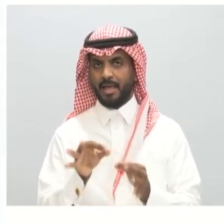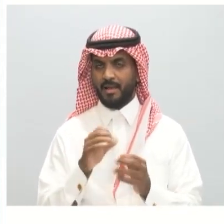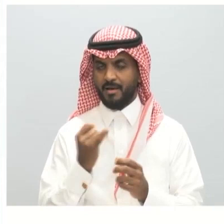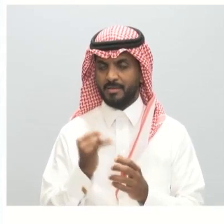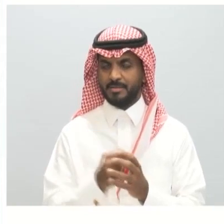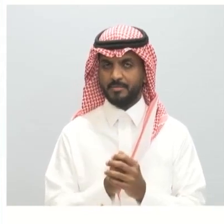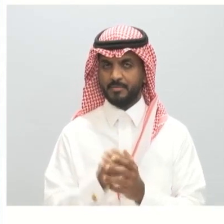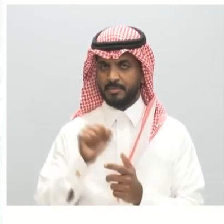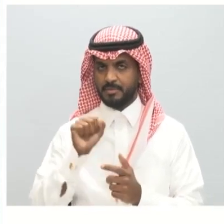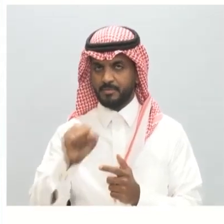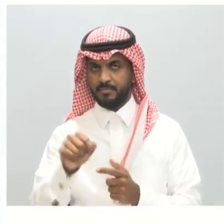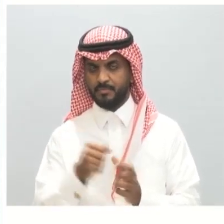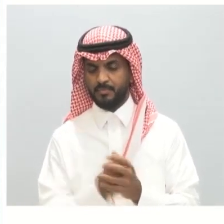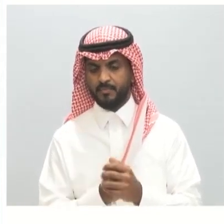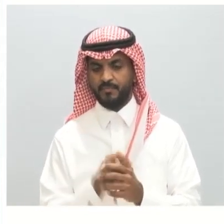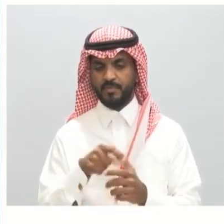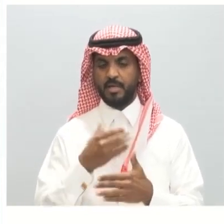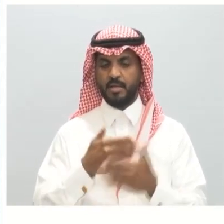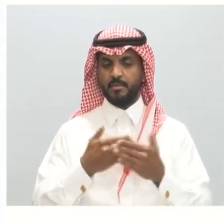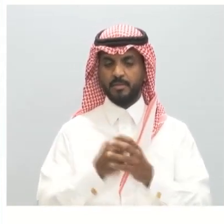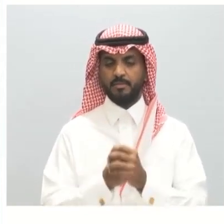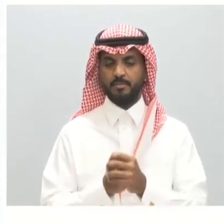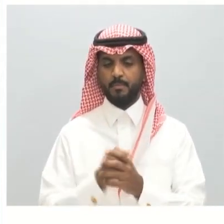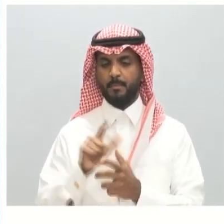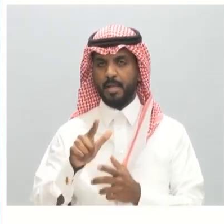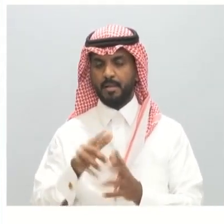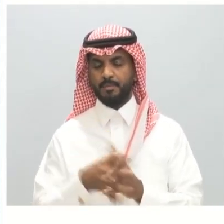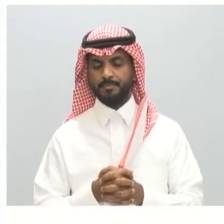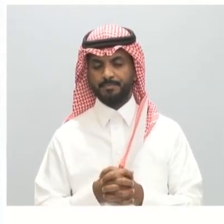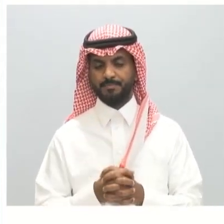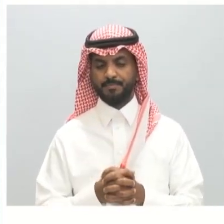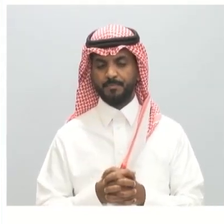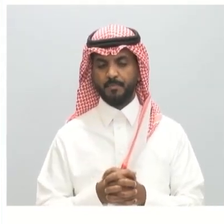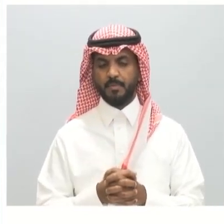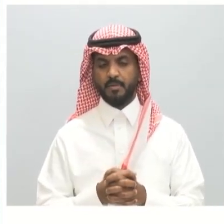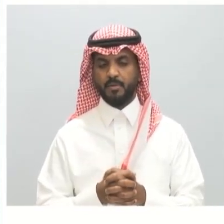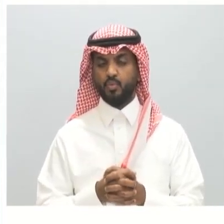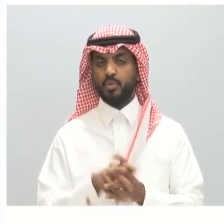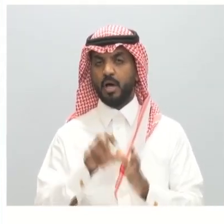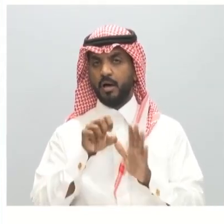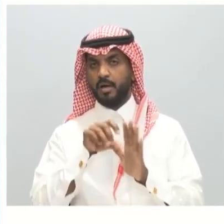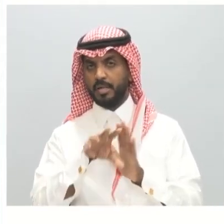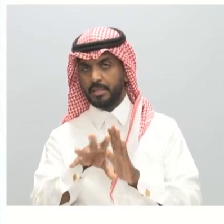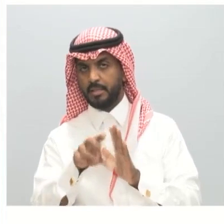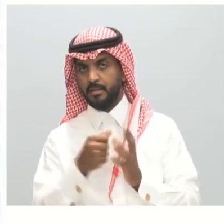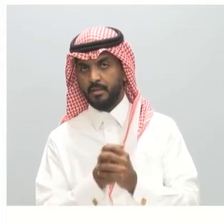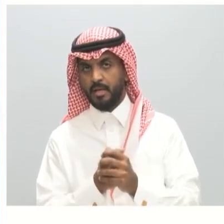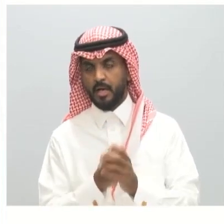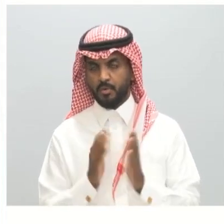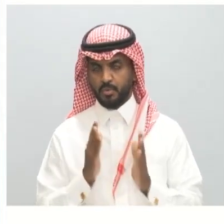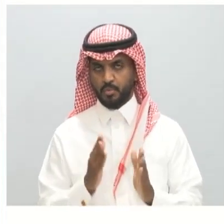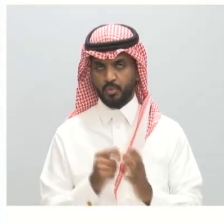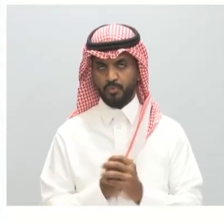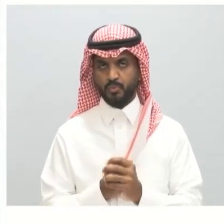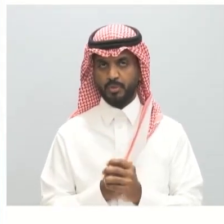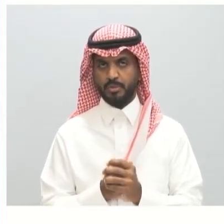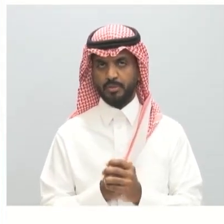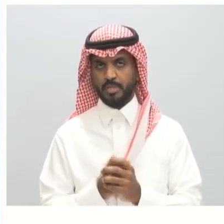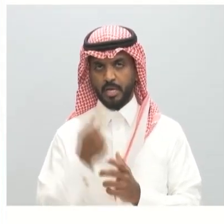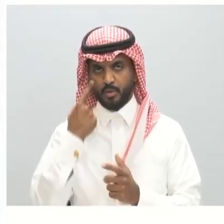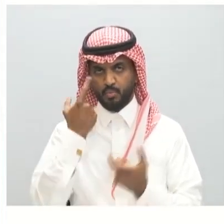بالموضع في لبنه الموضع بالل فانه سيتم عرض موضع الروبوت في وحده تحكم